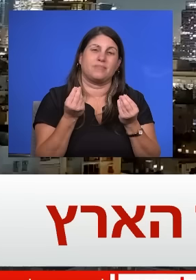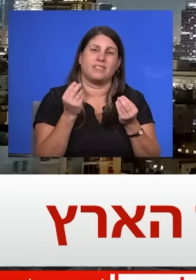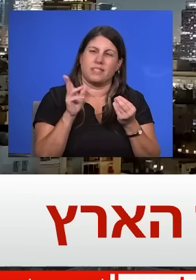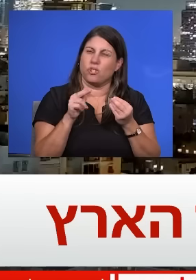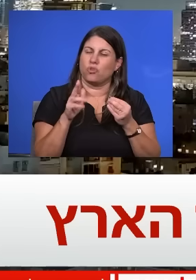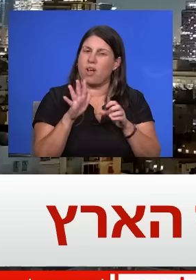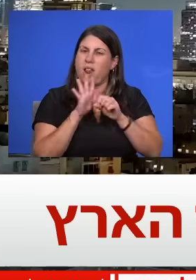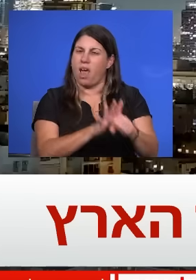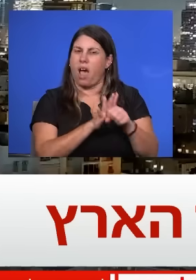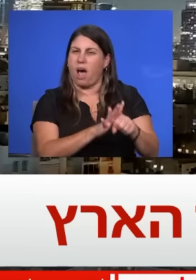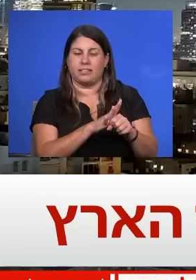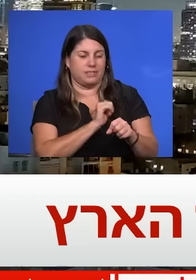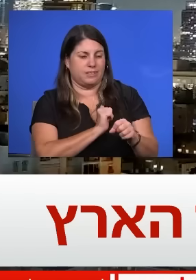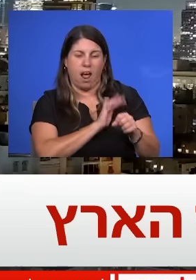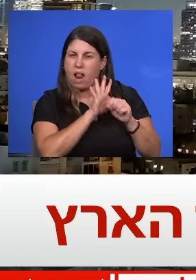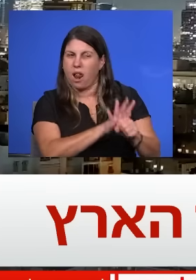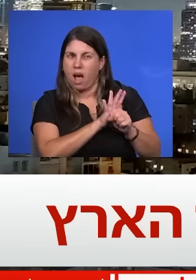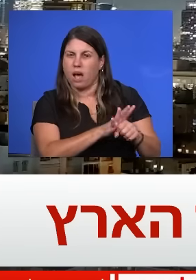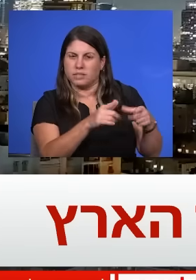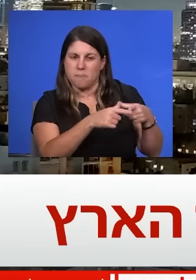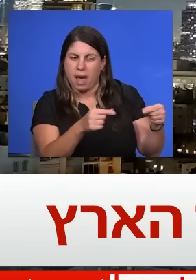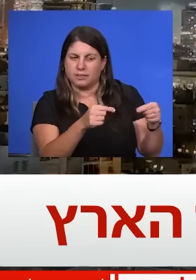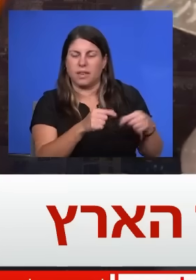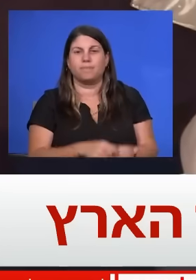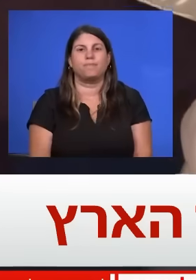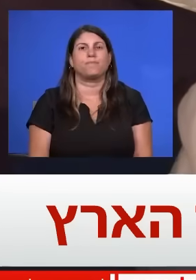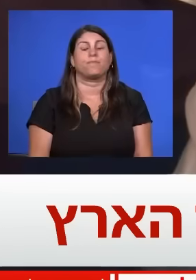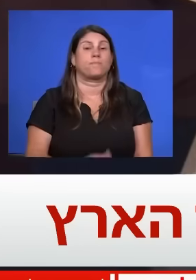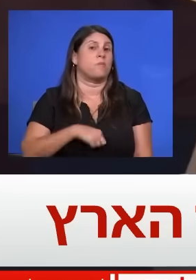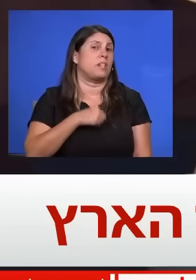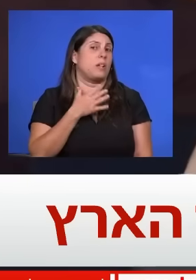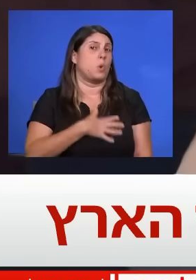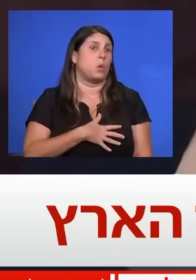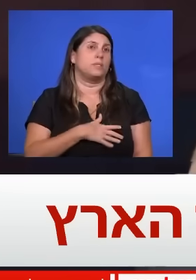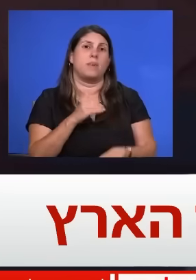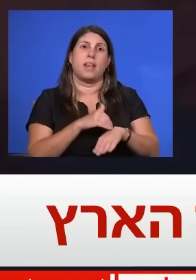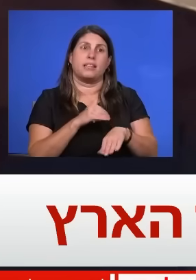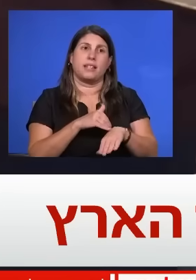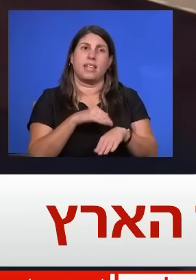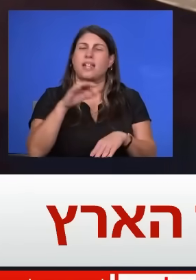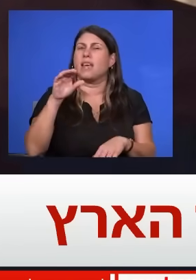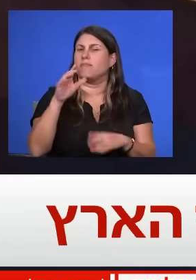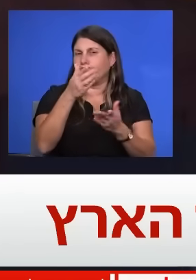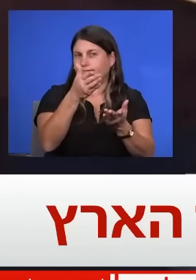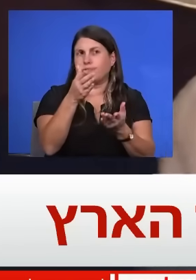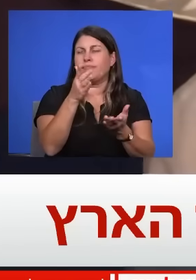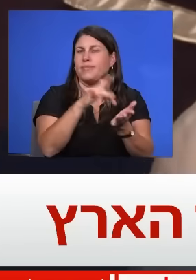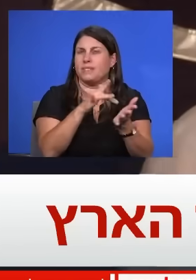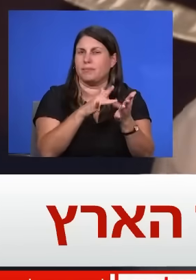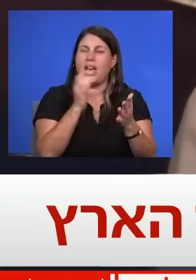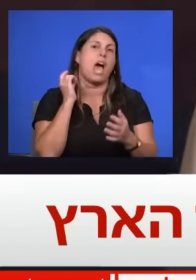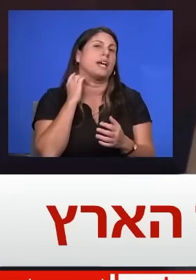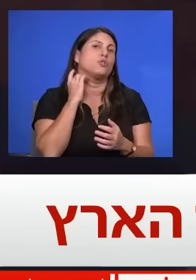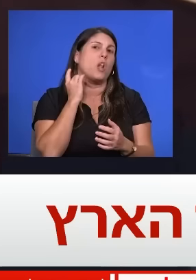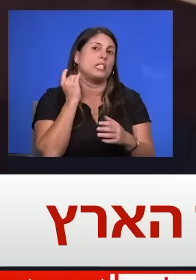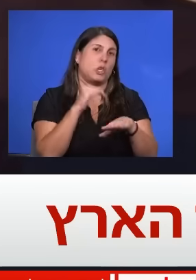צה"ל ברצועה. ואנחנו רוצים להתעדכן איתך, לירן חוג'נוב, אתה נמצא בראשון לציון עם העדכונים משם, על מה